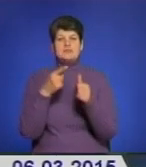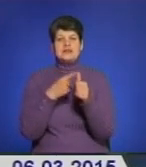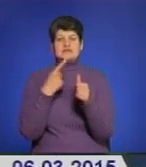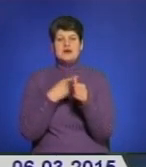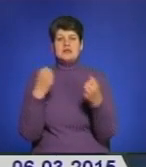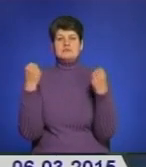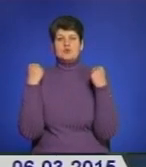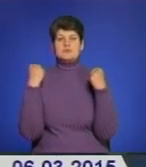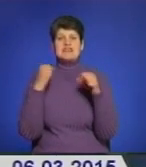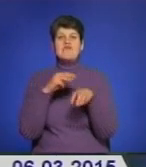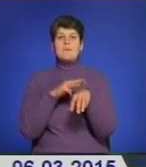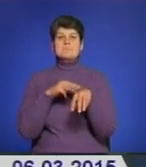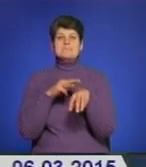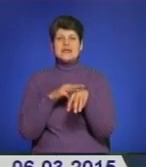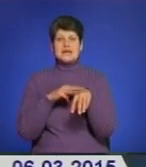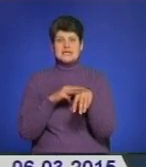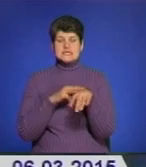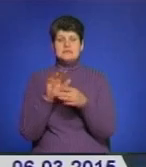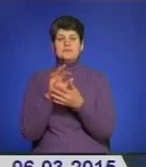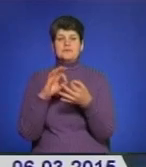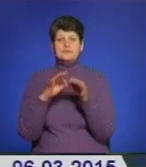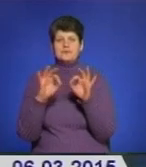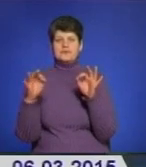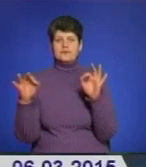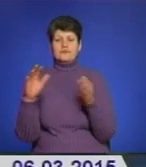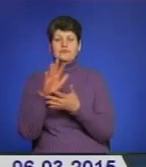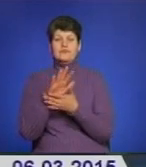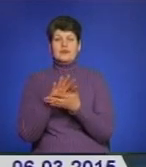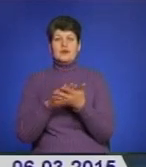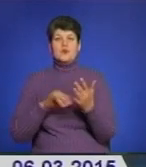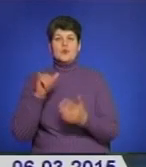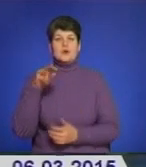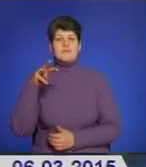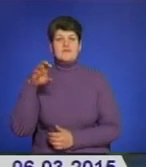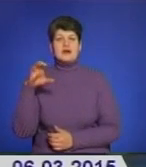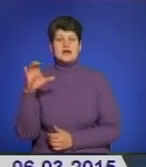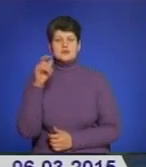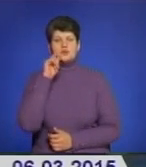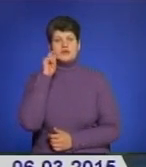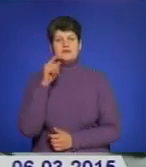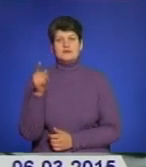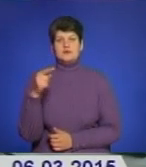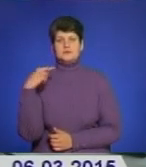спортсменів міліції. Подробиці у сюжеті сектору зв'язків з громадськістю УМВС України в області.